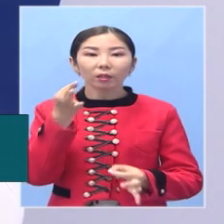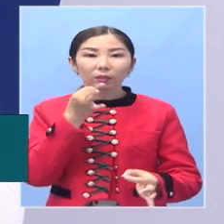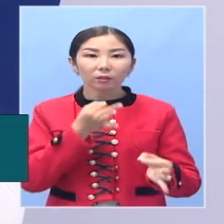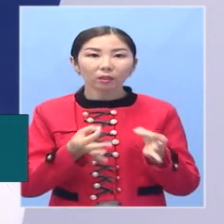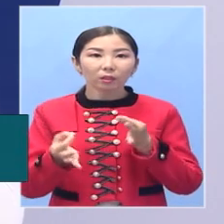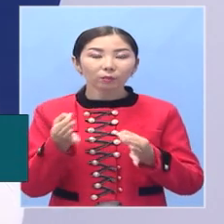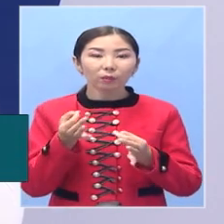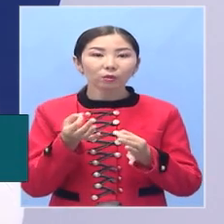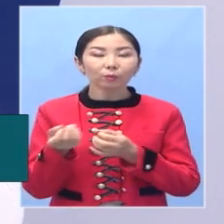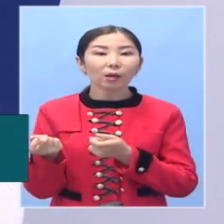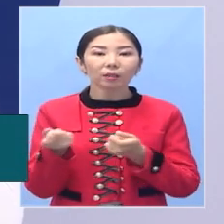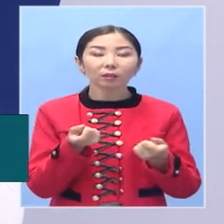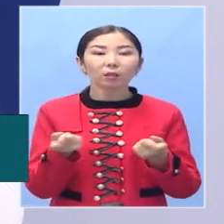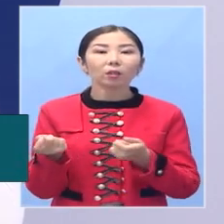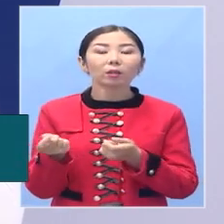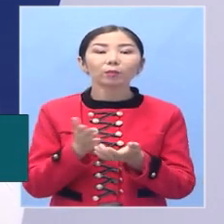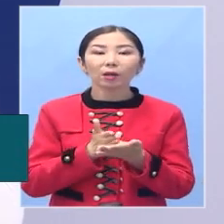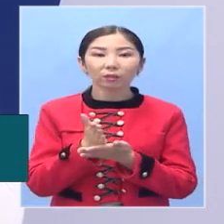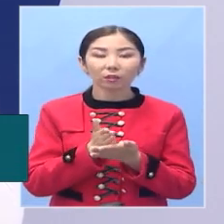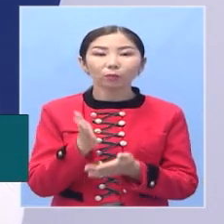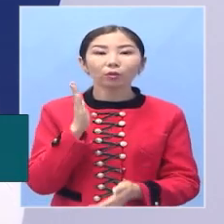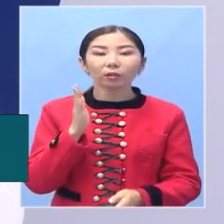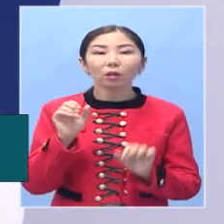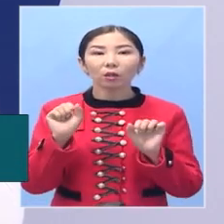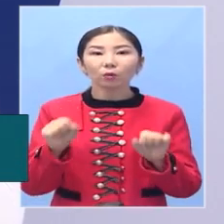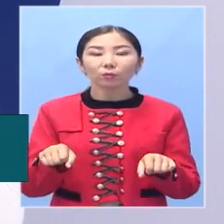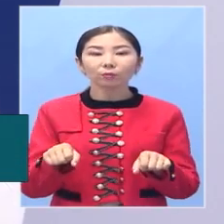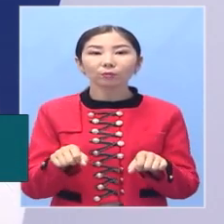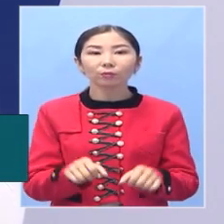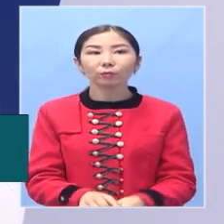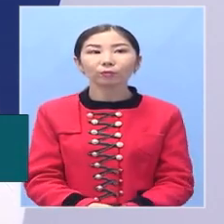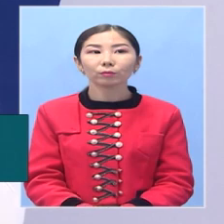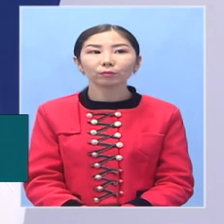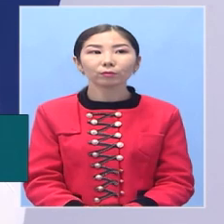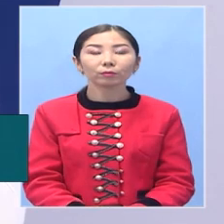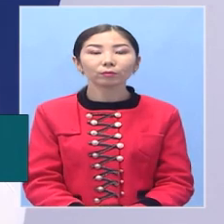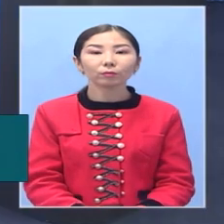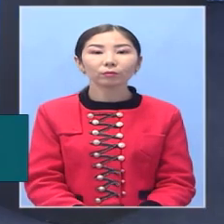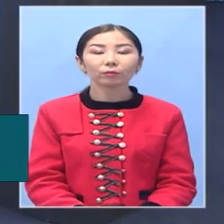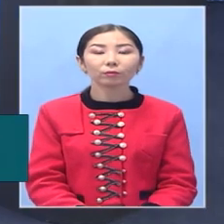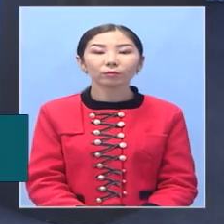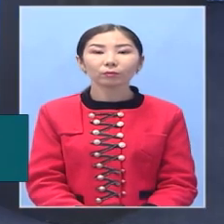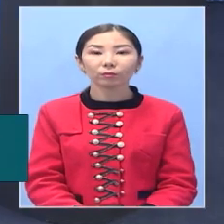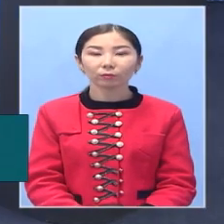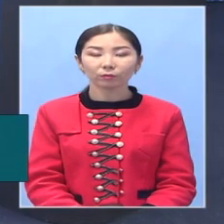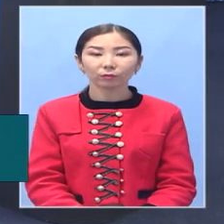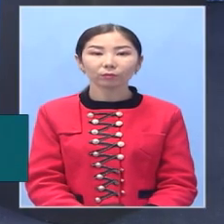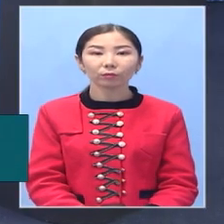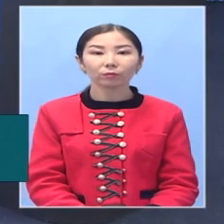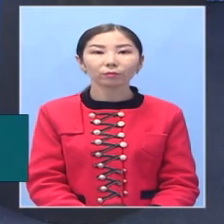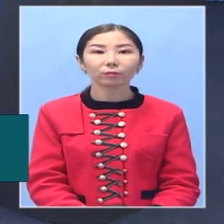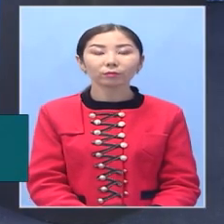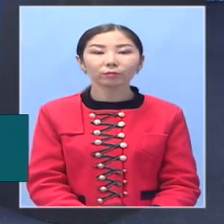үшін, сондай бағытта кіреді олар енді. Оны оларды кіргізбей тағы да болмайды жаңағыдай. Сондай бағыттар енді